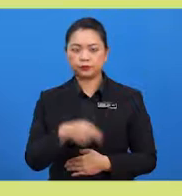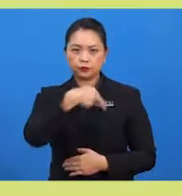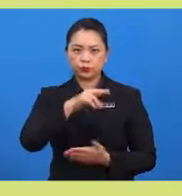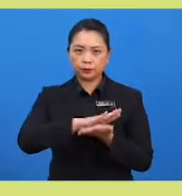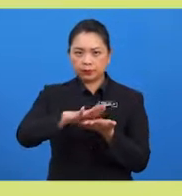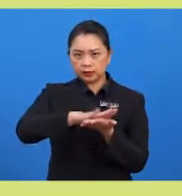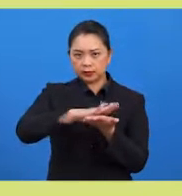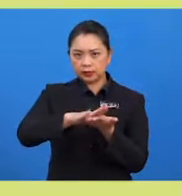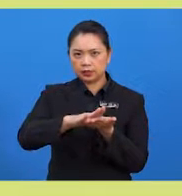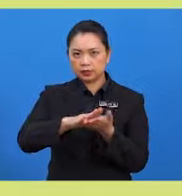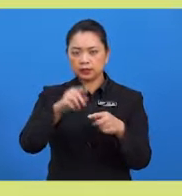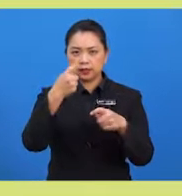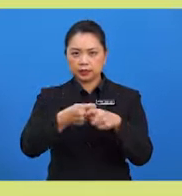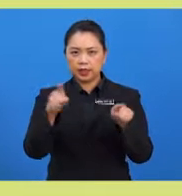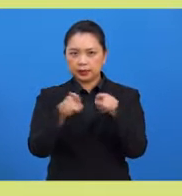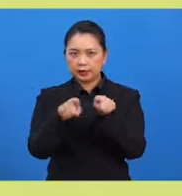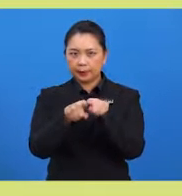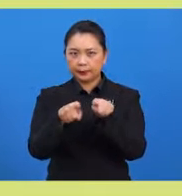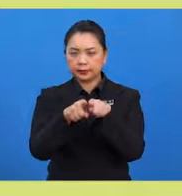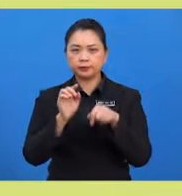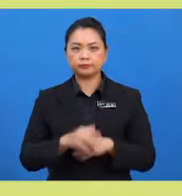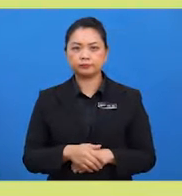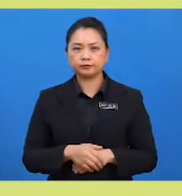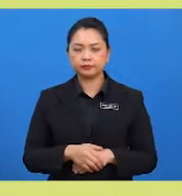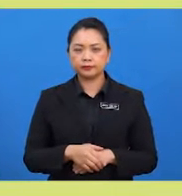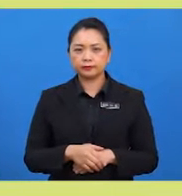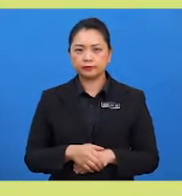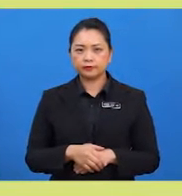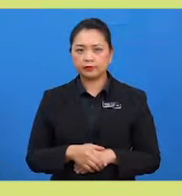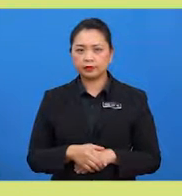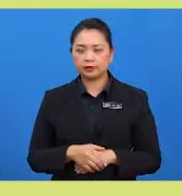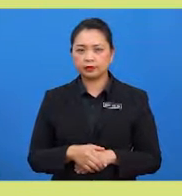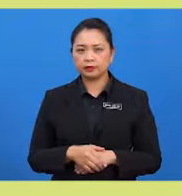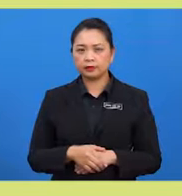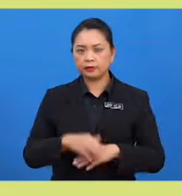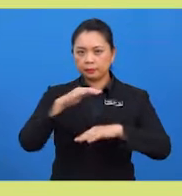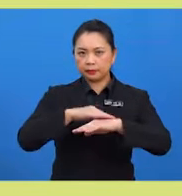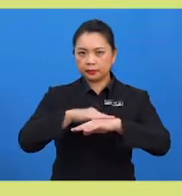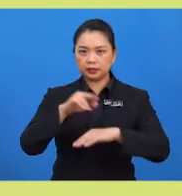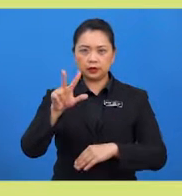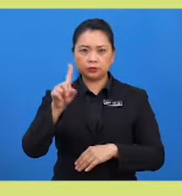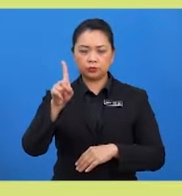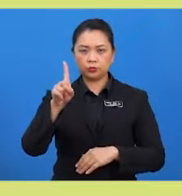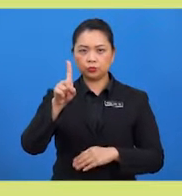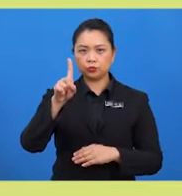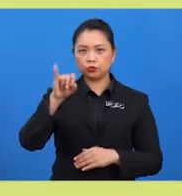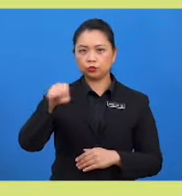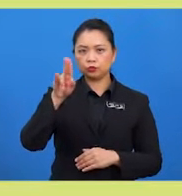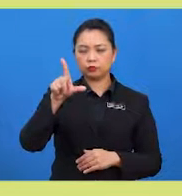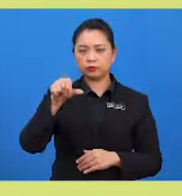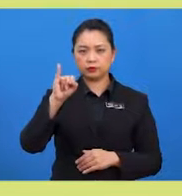RM12,400. Tetap sama jawapannya. Penyata kedudukan kewangan pada 31 Julai